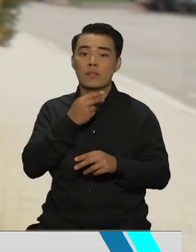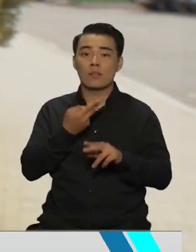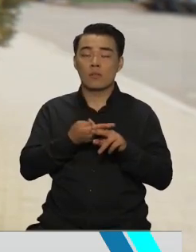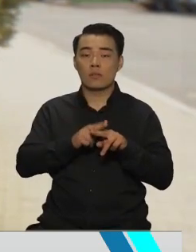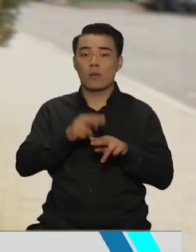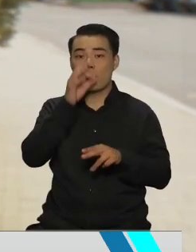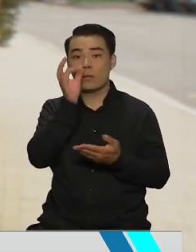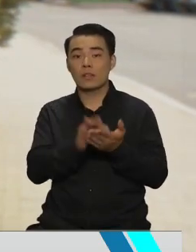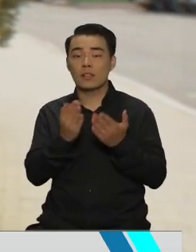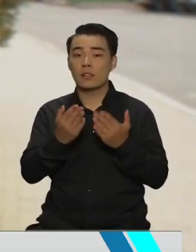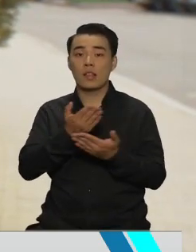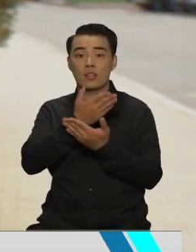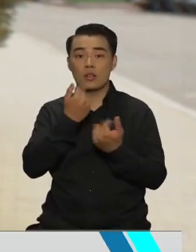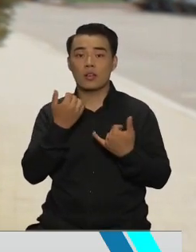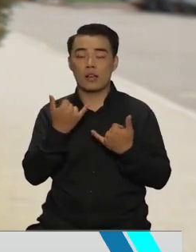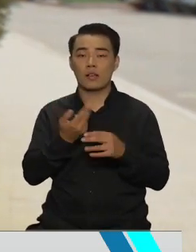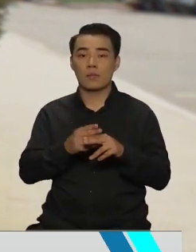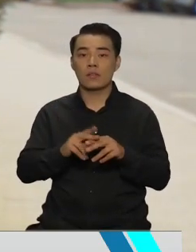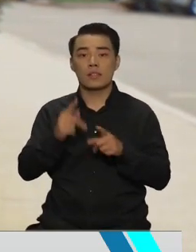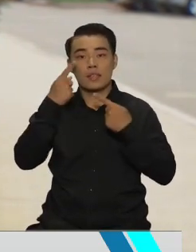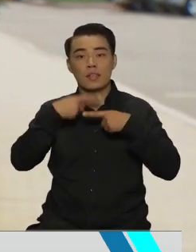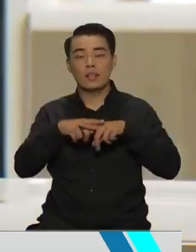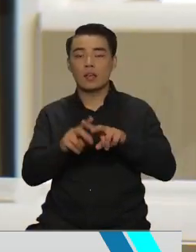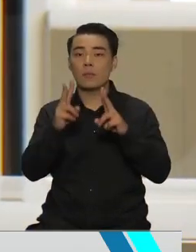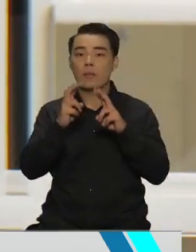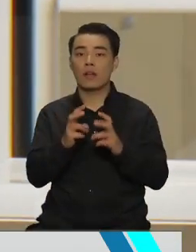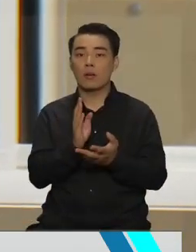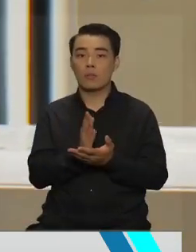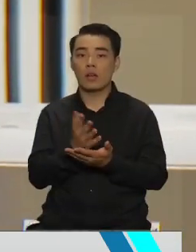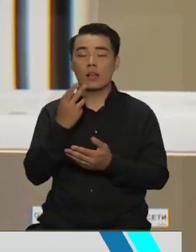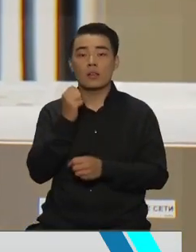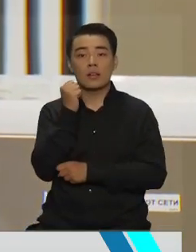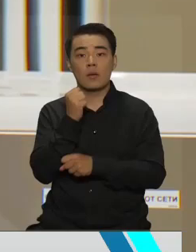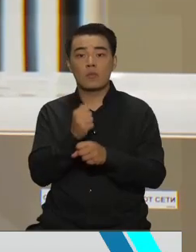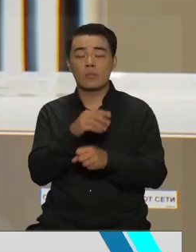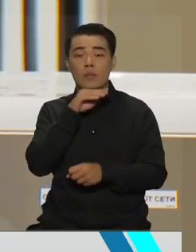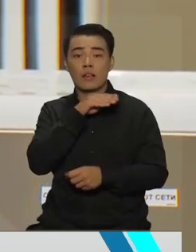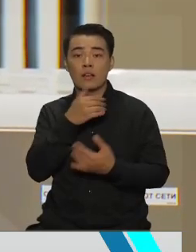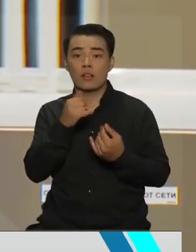сақтамау бойынша біз профилактика бақылау жүргіземіз. Мамандар алдағы уақытта май құю